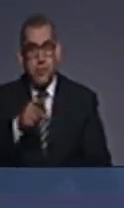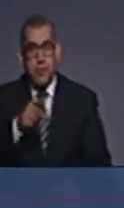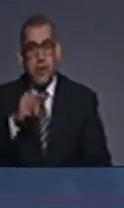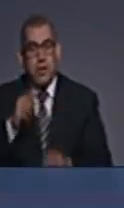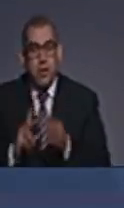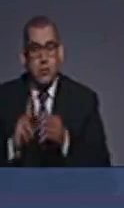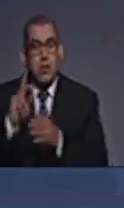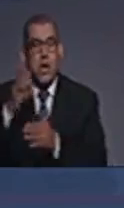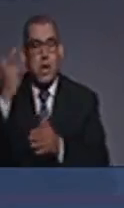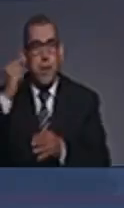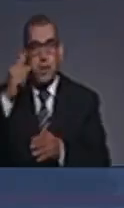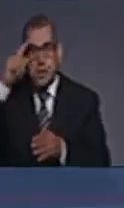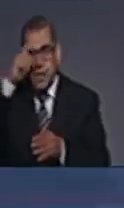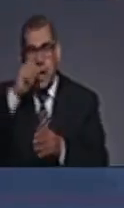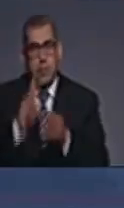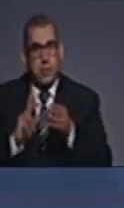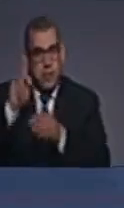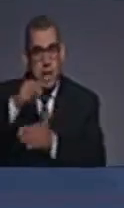أزمات كتير في مصر،